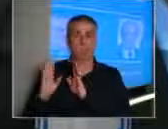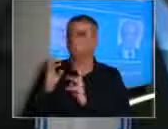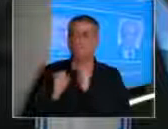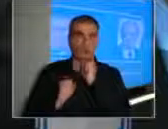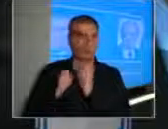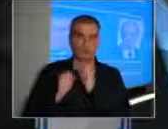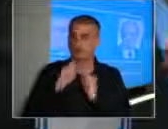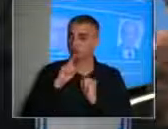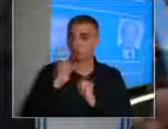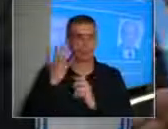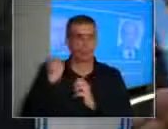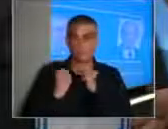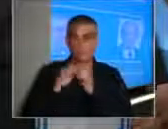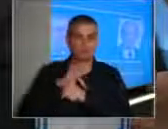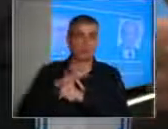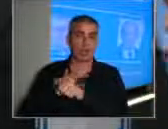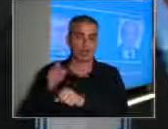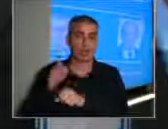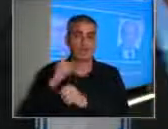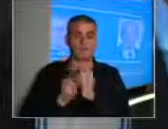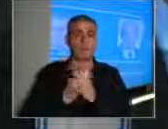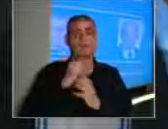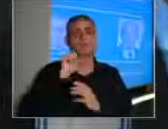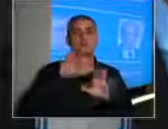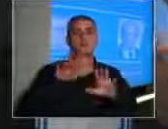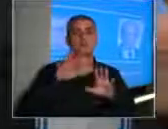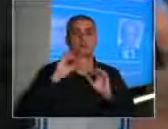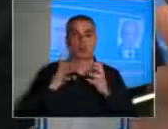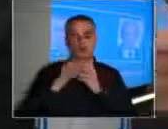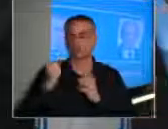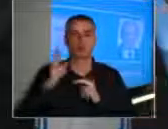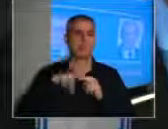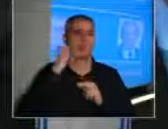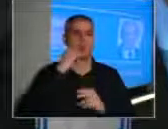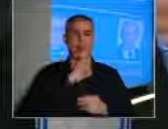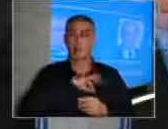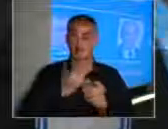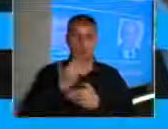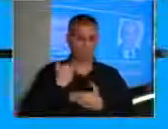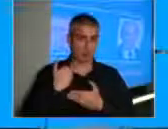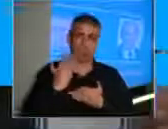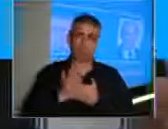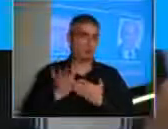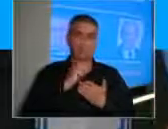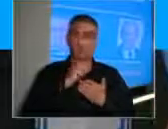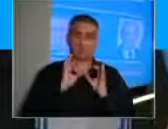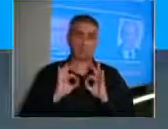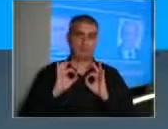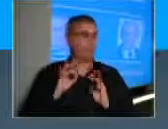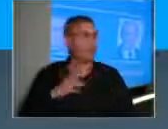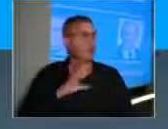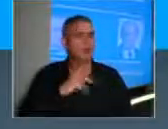קשה. שנה היה מאוד קשה לנהל אותה, אבל להקים קודם כל הממשלה של הגוש, ואם ליברמן היה מצטרף מראש, אז בכלל לא היו קשיים. תגיד, איך אתה מסכם